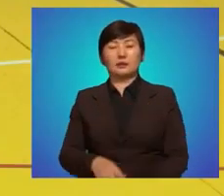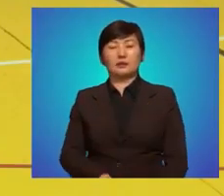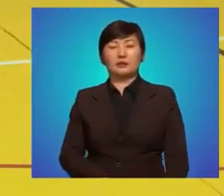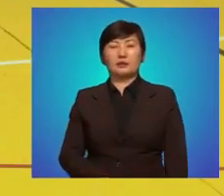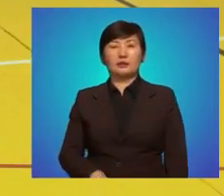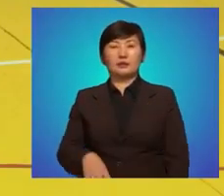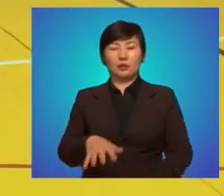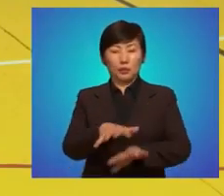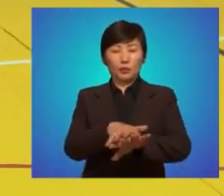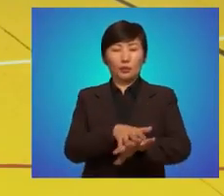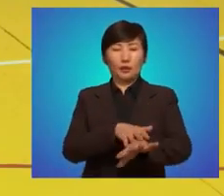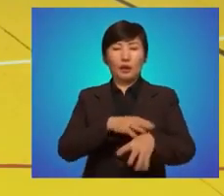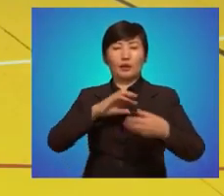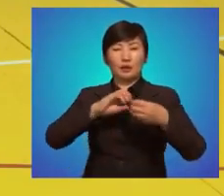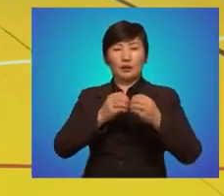Суултаас 1